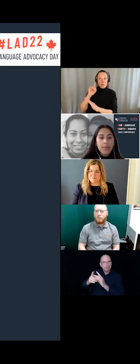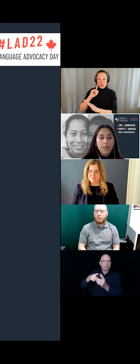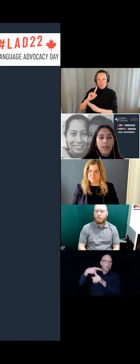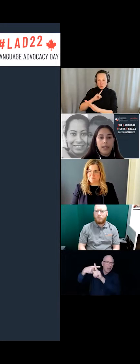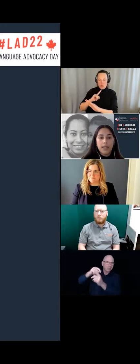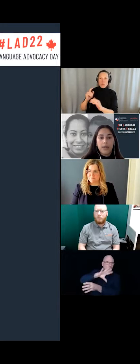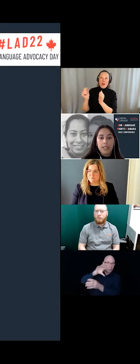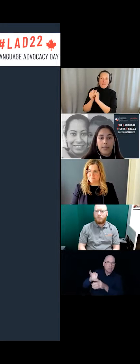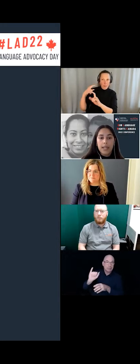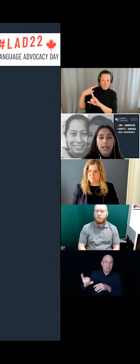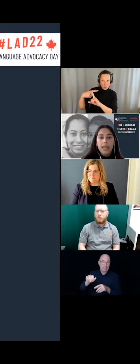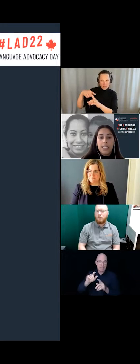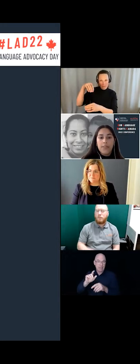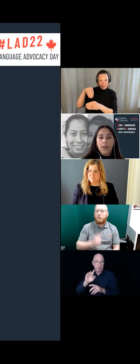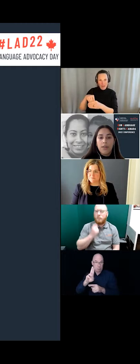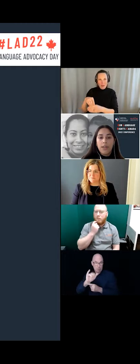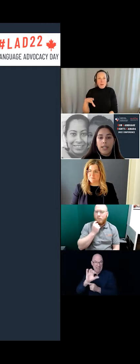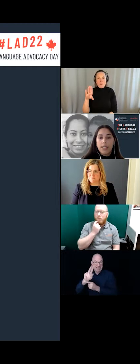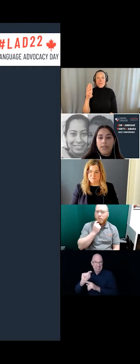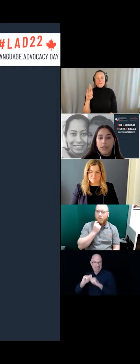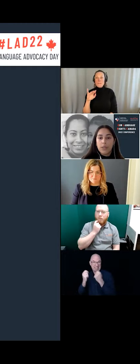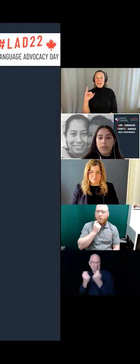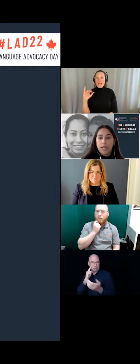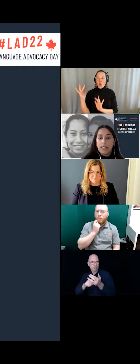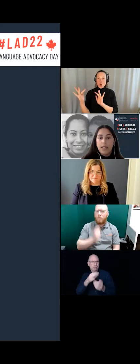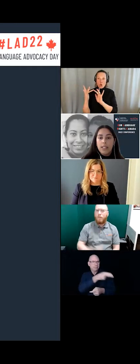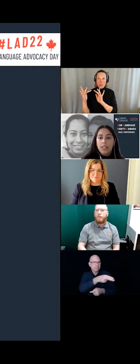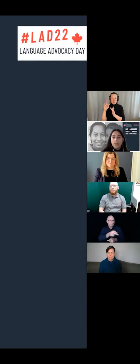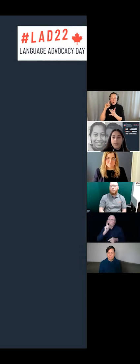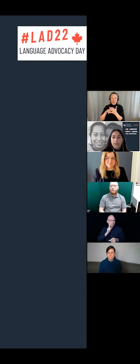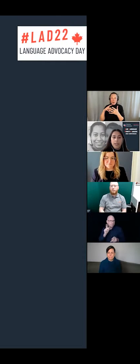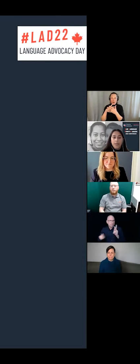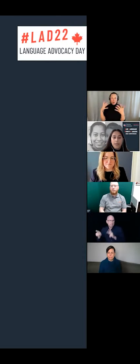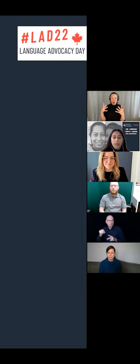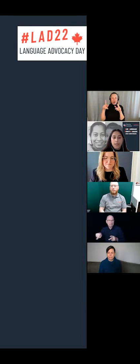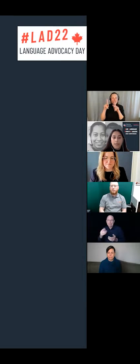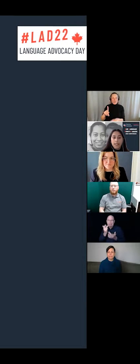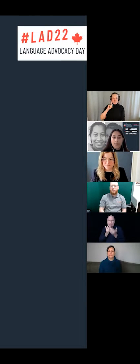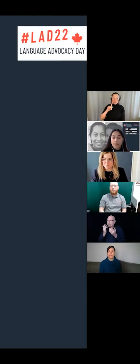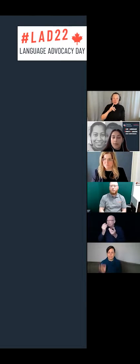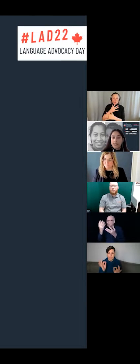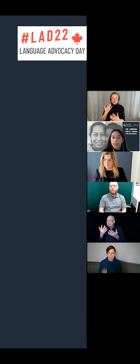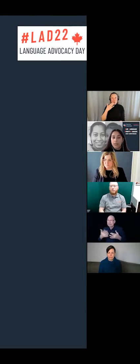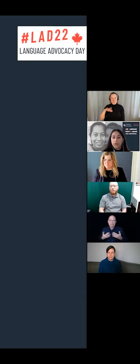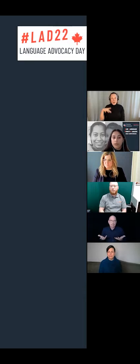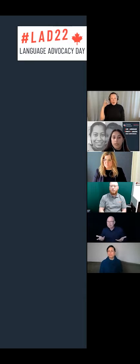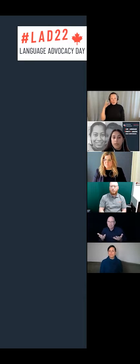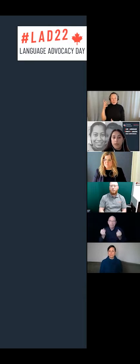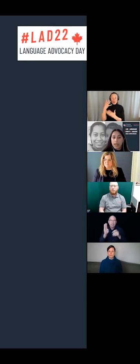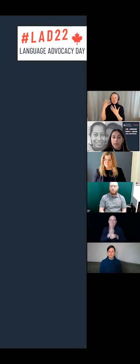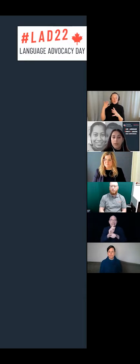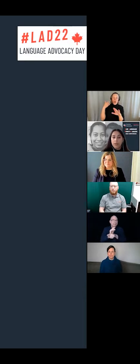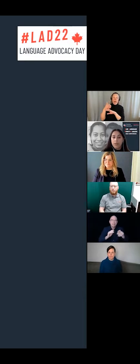la communauté sourde de manière positive et inclusive. L'équipe de BriConnexion a remarqué que de nombreuses personnes et sourdes malentendantes ont dû